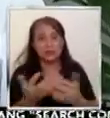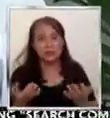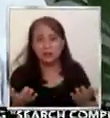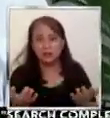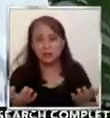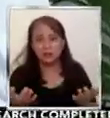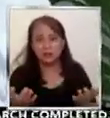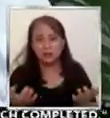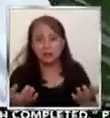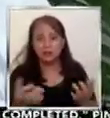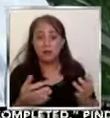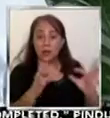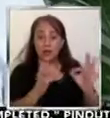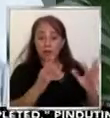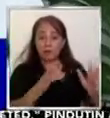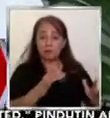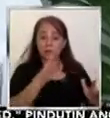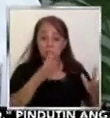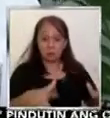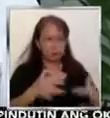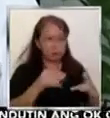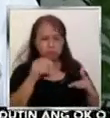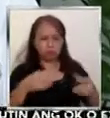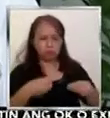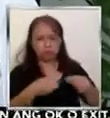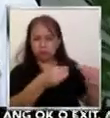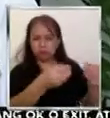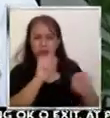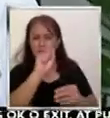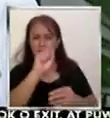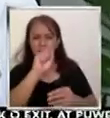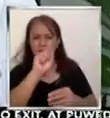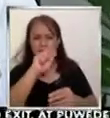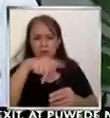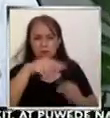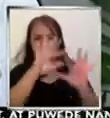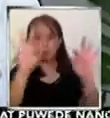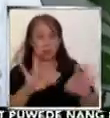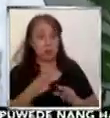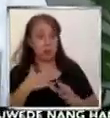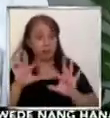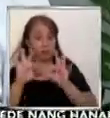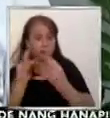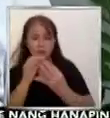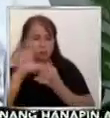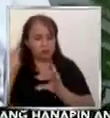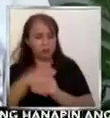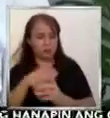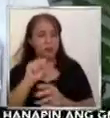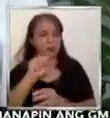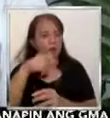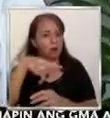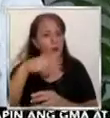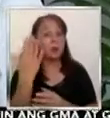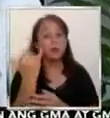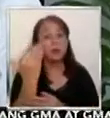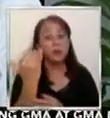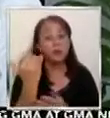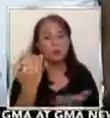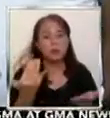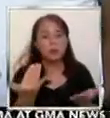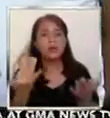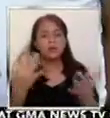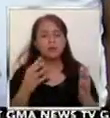buhay man ang mami ko. Hindi ko bibigyan ng subform ang mami ko kasi pamilya ko nga, hindi ko binigyan ng subform. Dahil alam ko mas